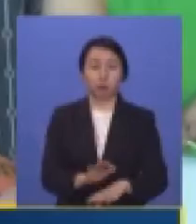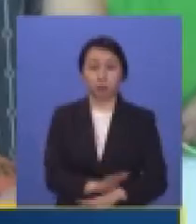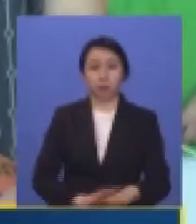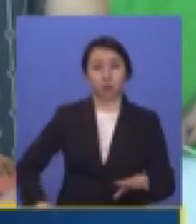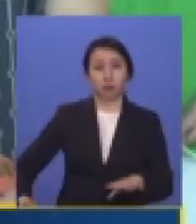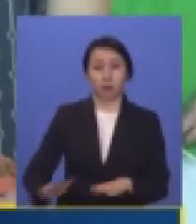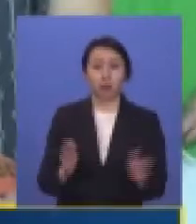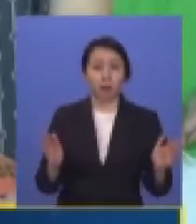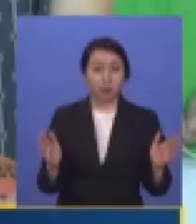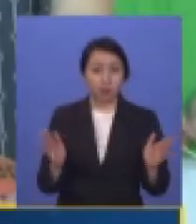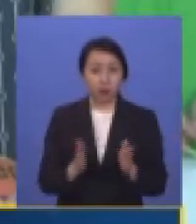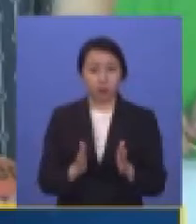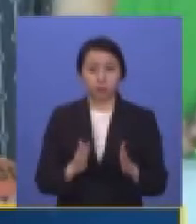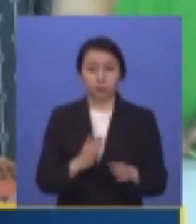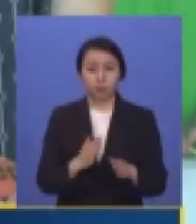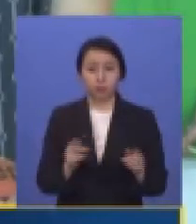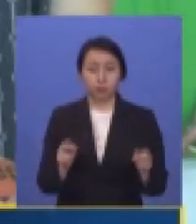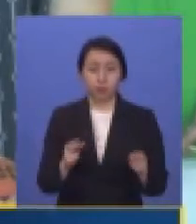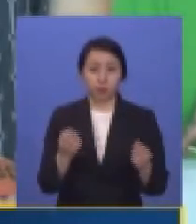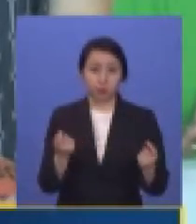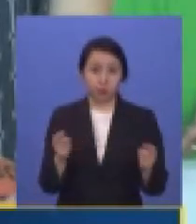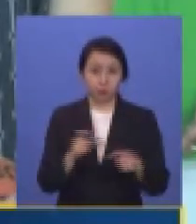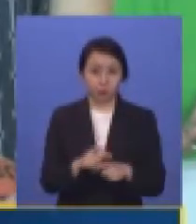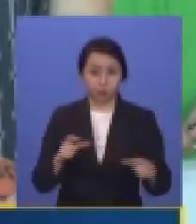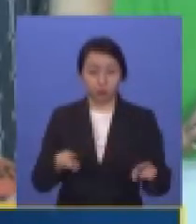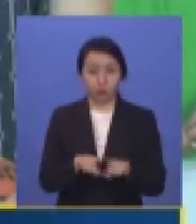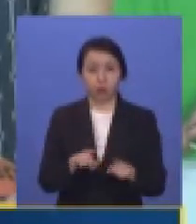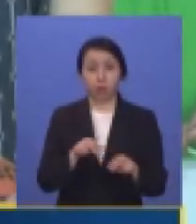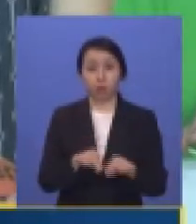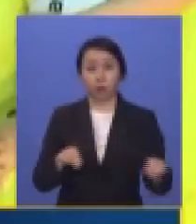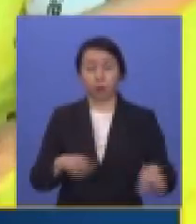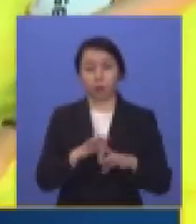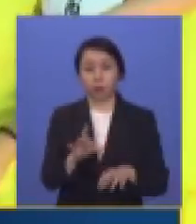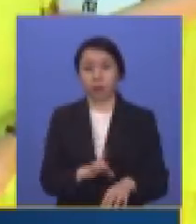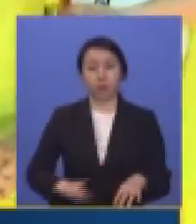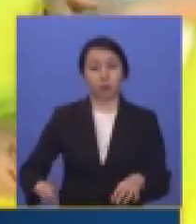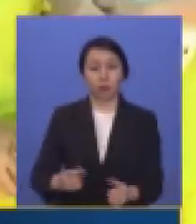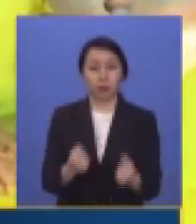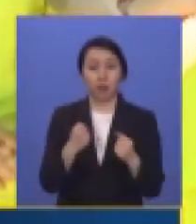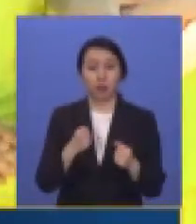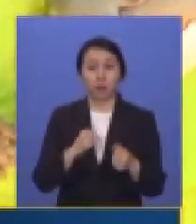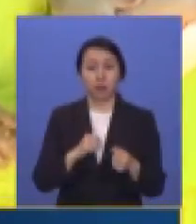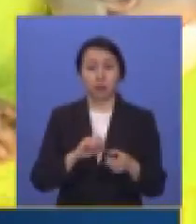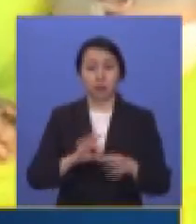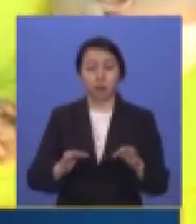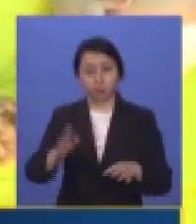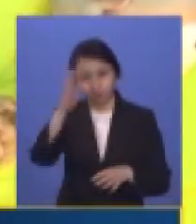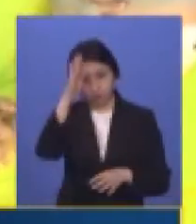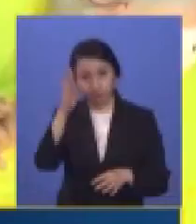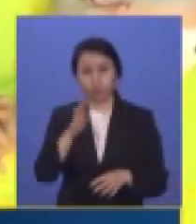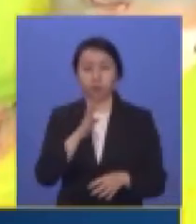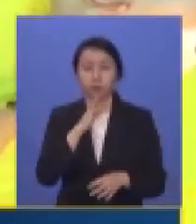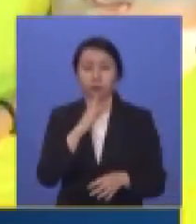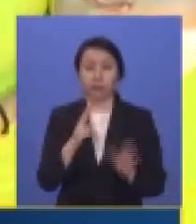площадке меньшего размера и с ограниченным количеством игроков. Так, в Петропавловске проходит республиканская спартакиада среди юношей и